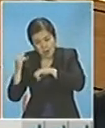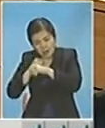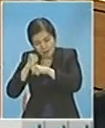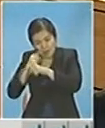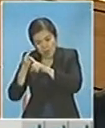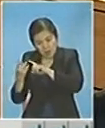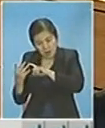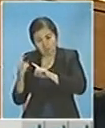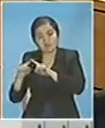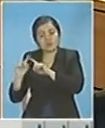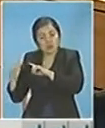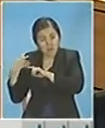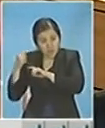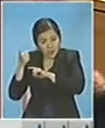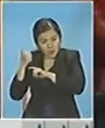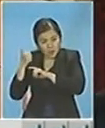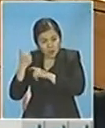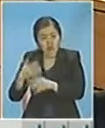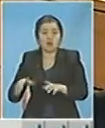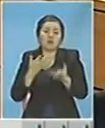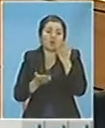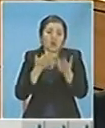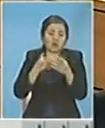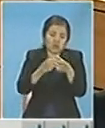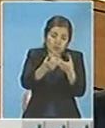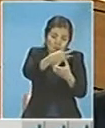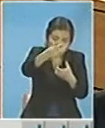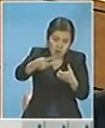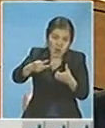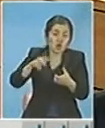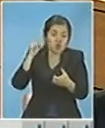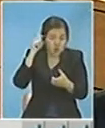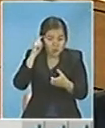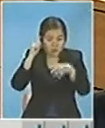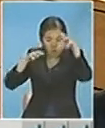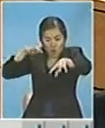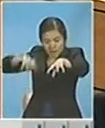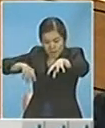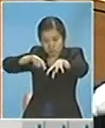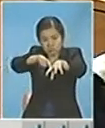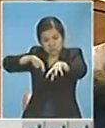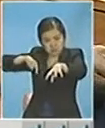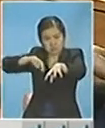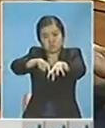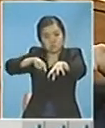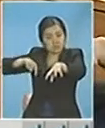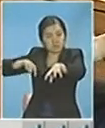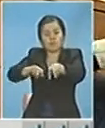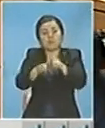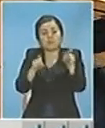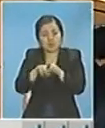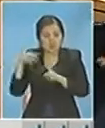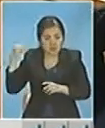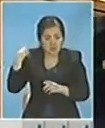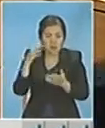นี้หรือทางตรงกันข้ามเนี่ยสถาบันราชบัณฑิตก็ควรจะต้องรับฟังจากส่วนทุกส่วนนะฮะไม่ว่าจะเป็นสถาบัน